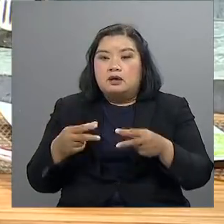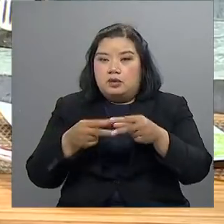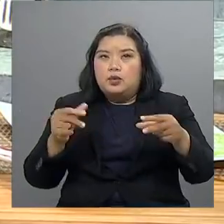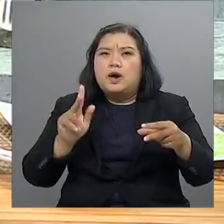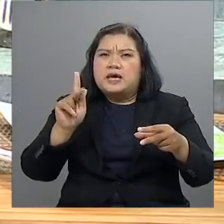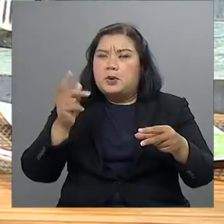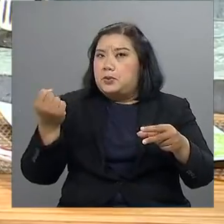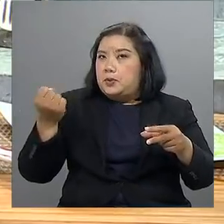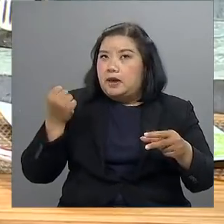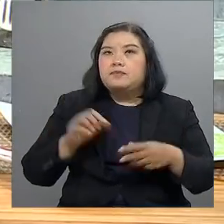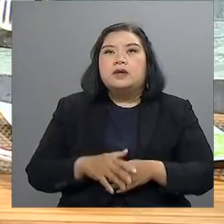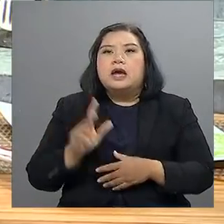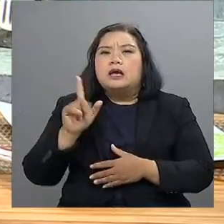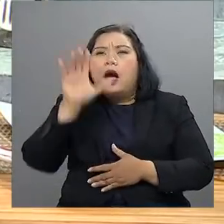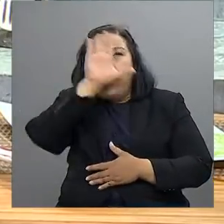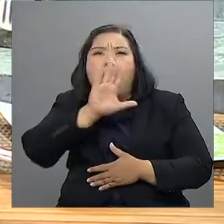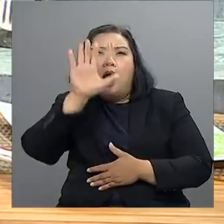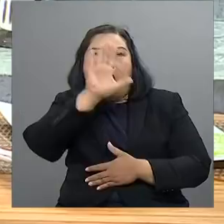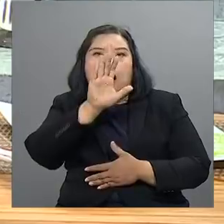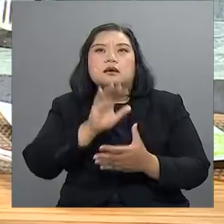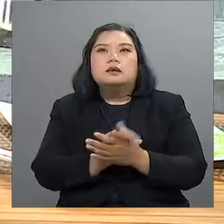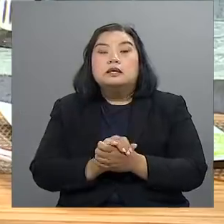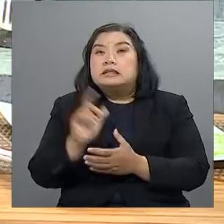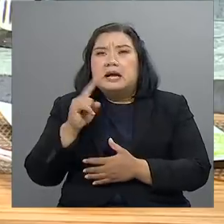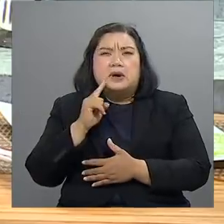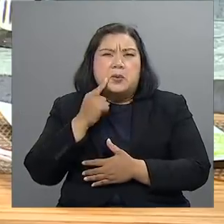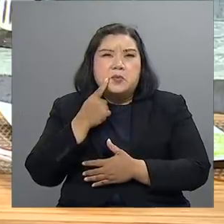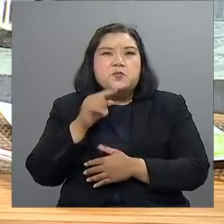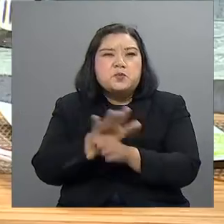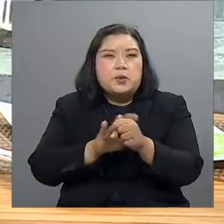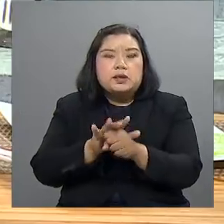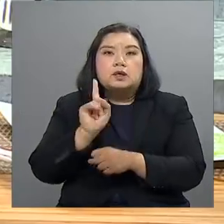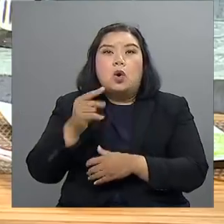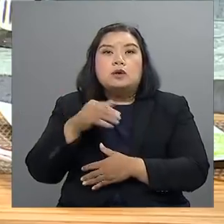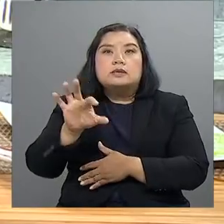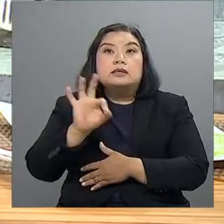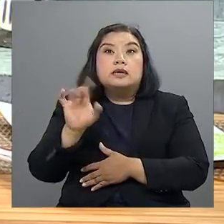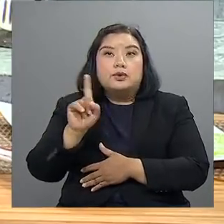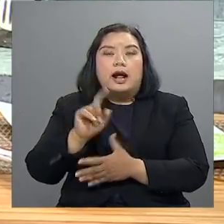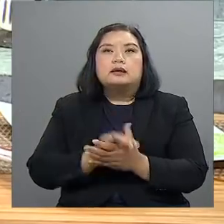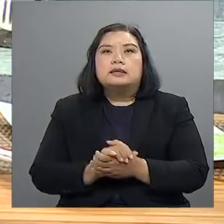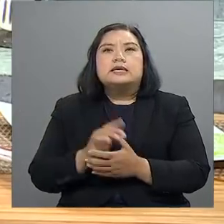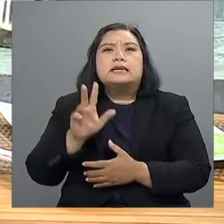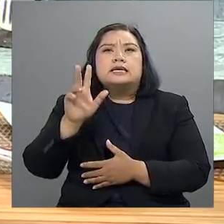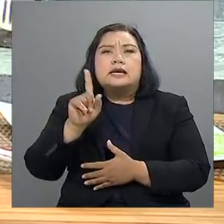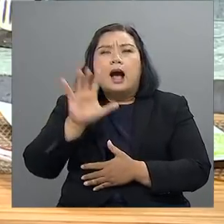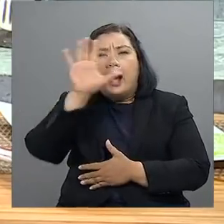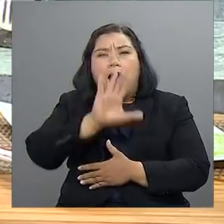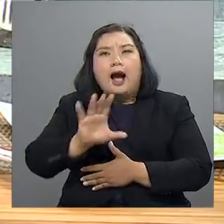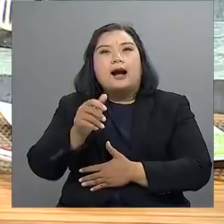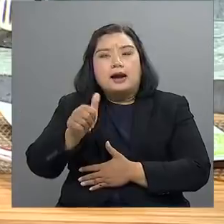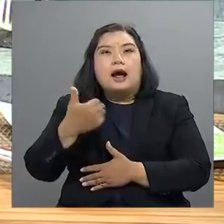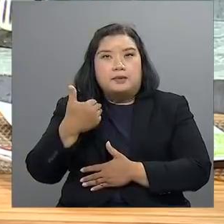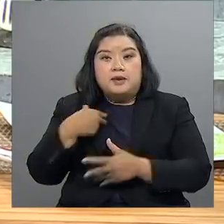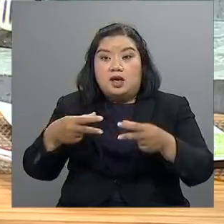และสีเขียวอ่อนๆแบบนี้มะระที่ขมน้อยจะต้องใช้เลือกเป็นสีที่มีเขียวจางๆเขียวอ่อนๆและตรงร่องของเขาเป็นนูน